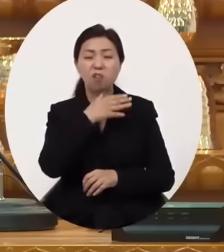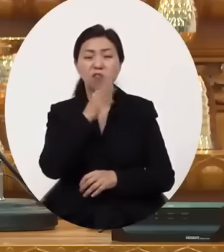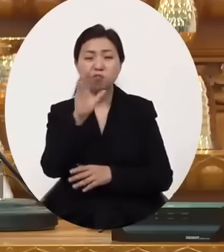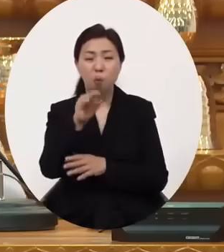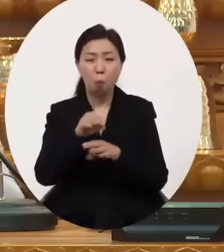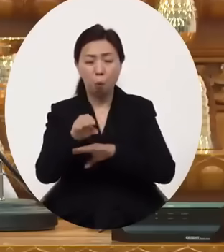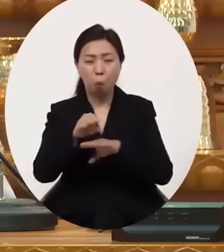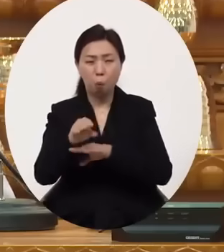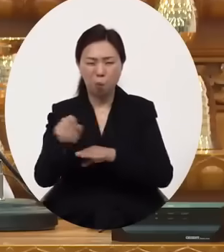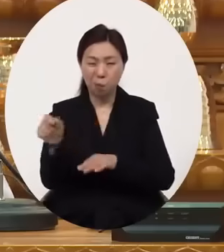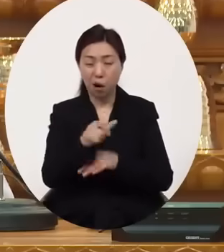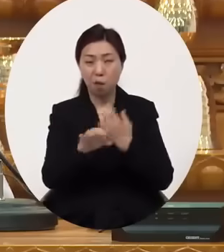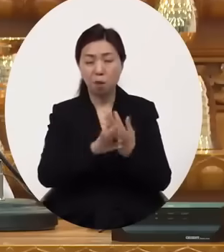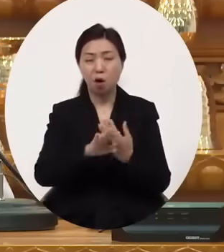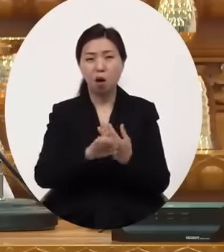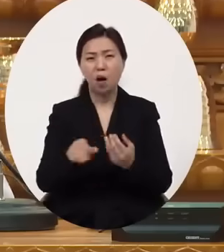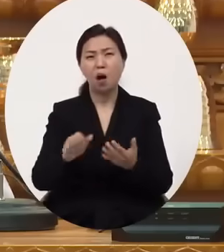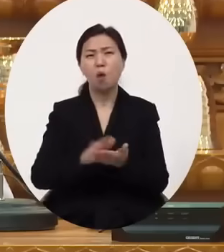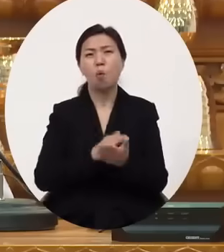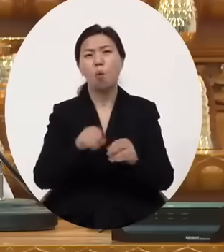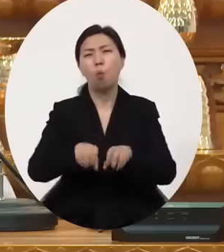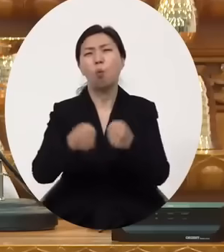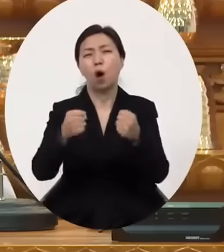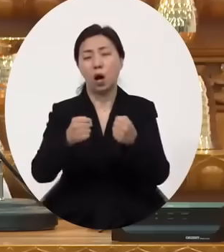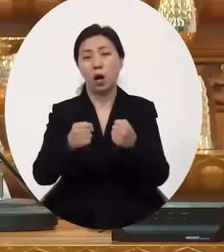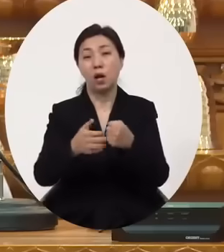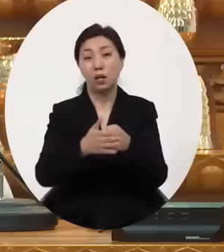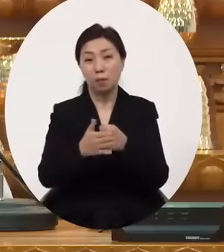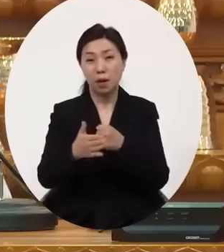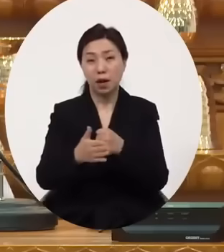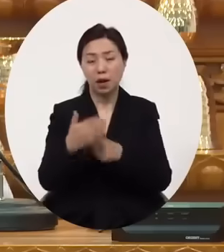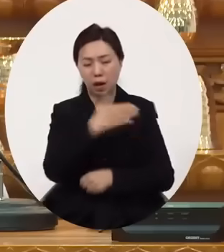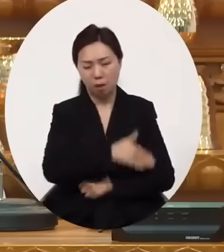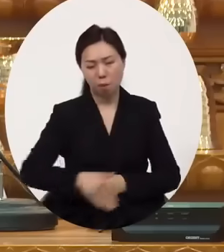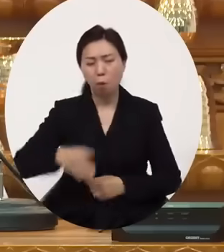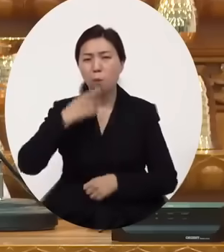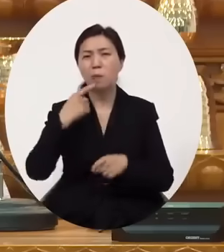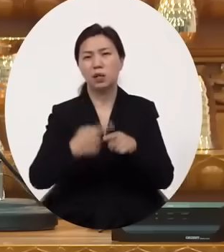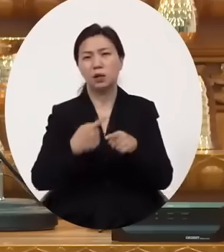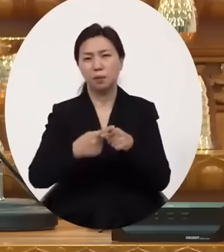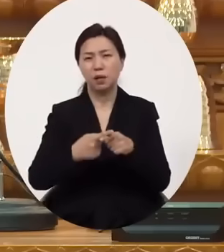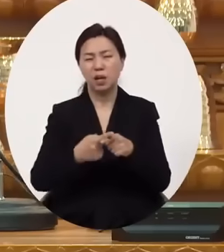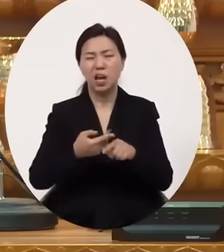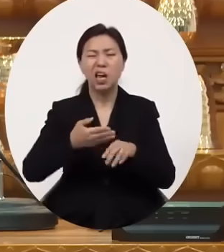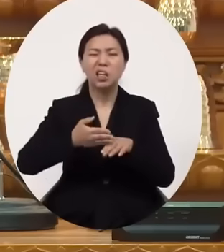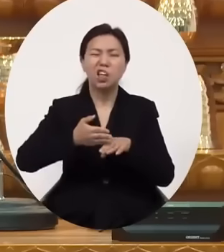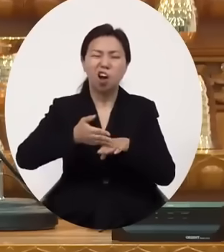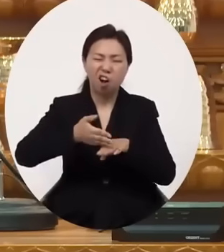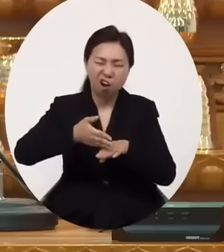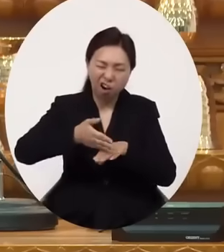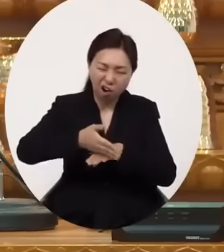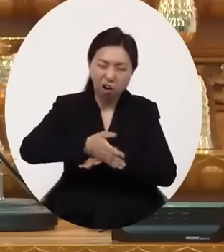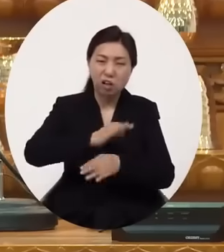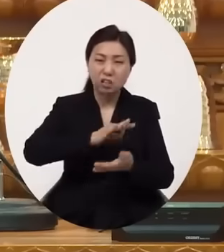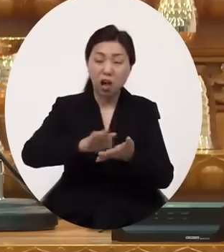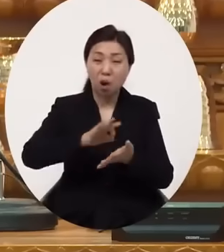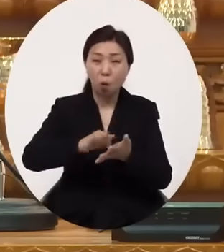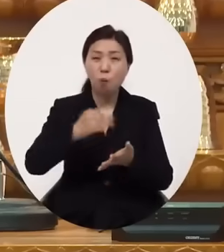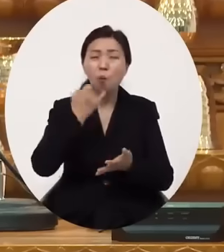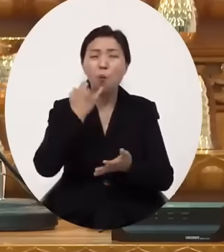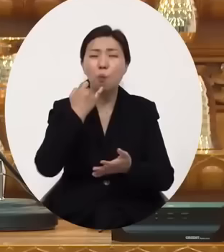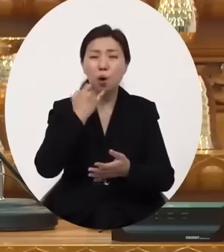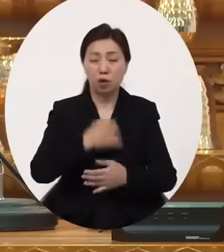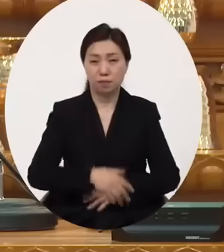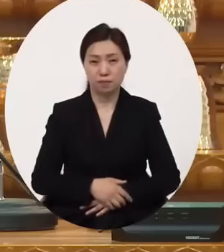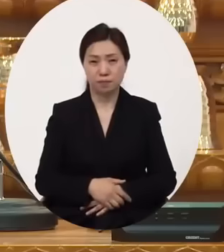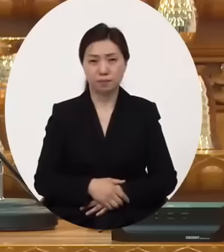망가지잖아요. 그러니까 속도도 너무 과속하지 말고 손 봐주면서 천천히 쓰면 나눠놓는 것보다 새 차 사가